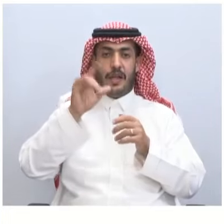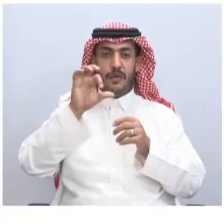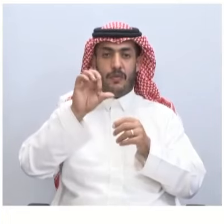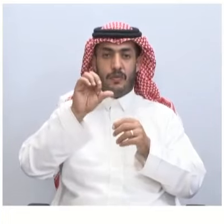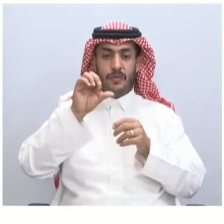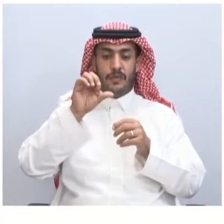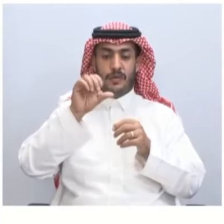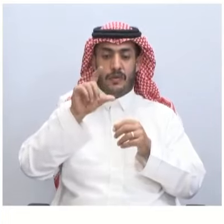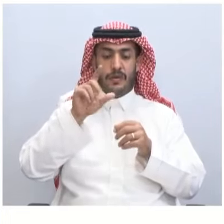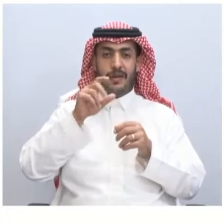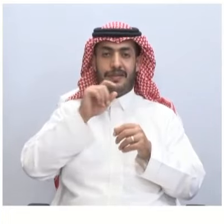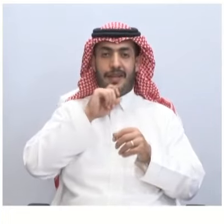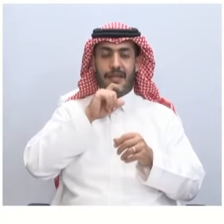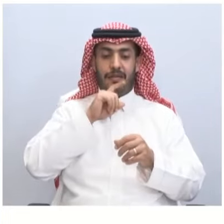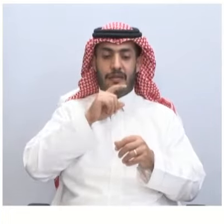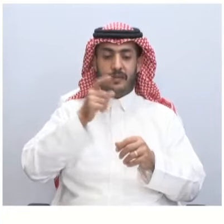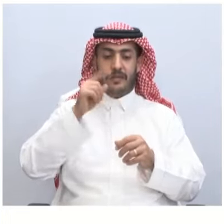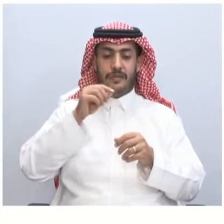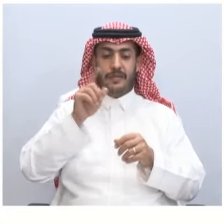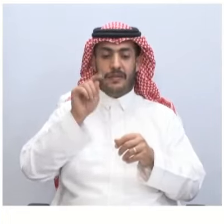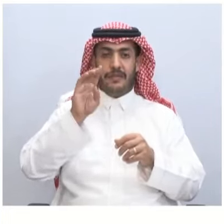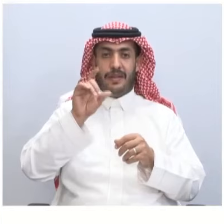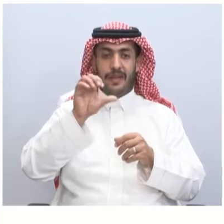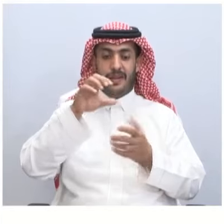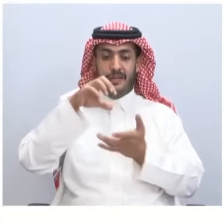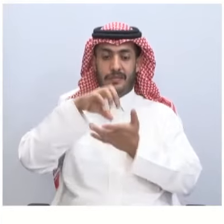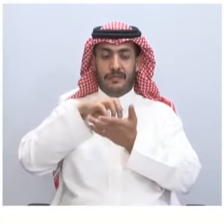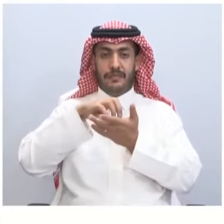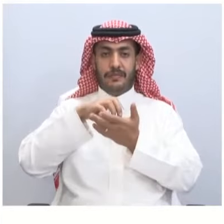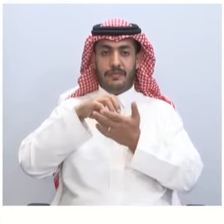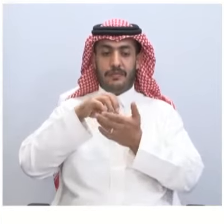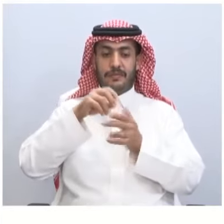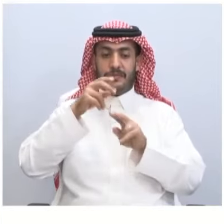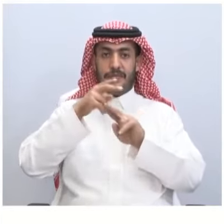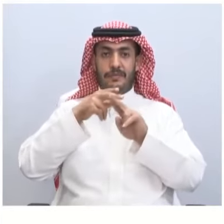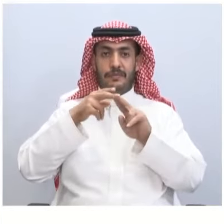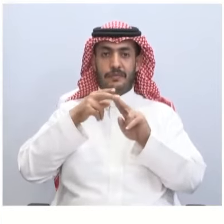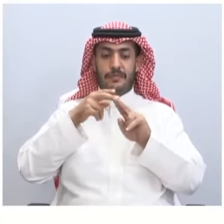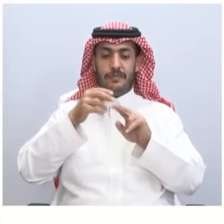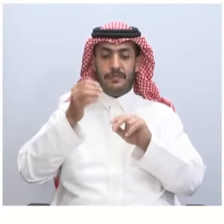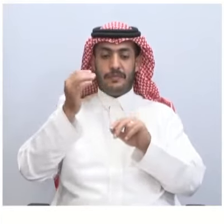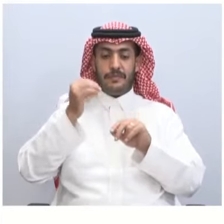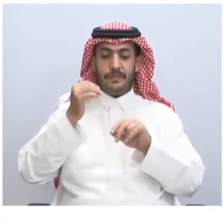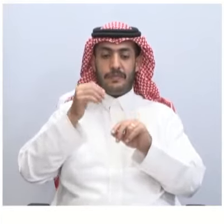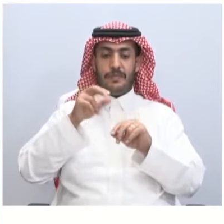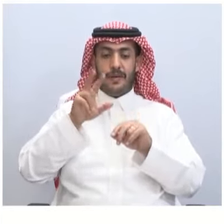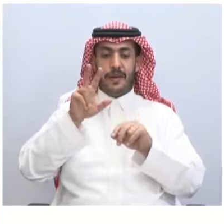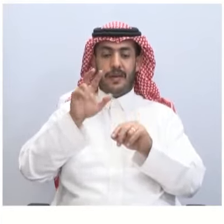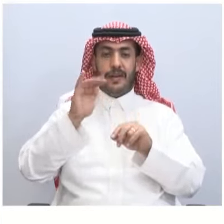حالول في قطر وجزيره فيلكا في الكويت وجزر